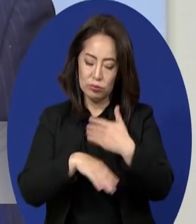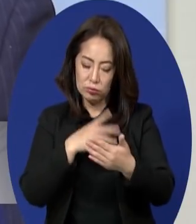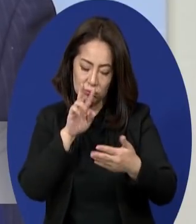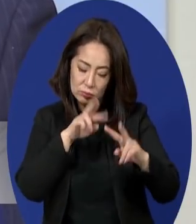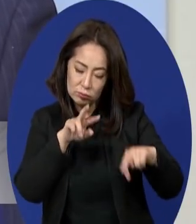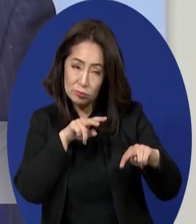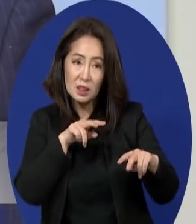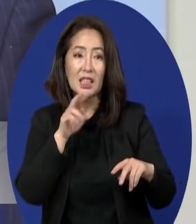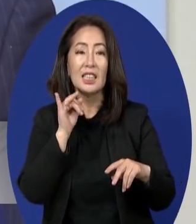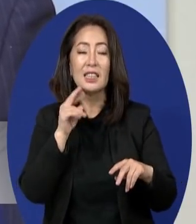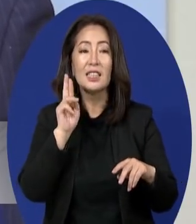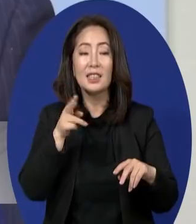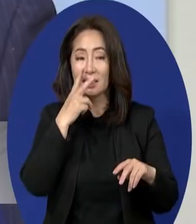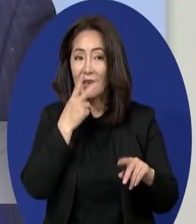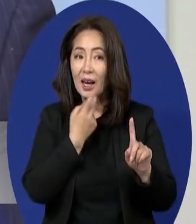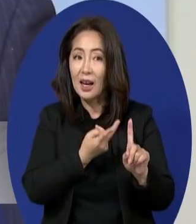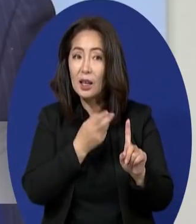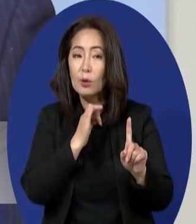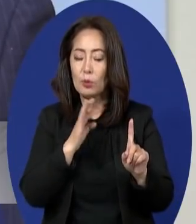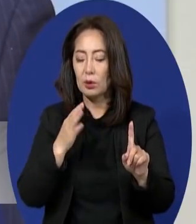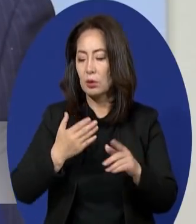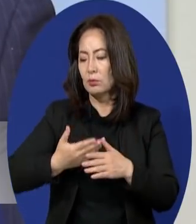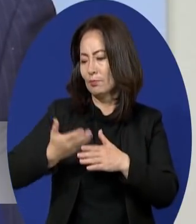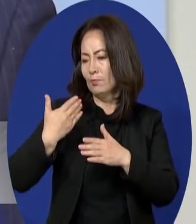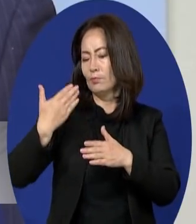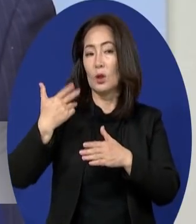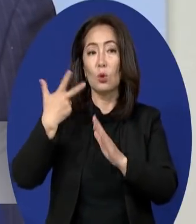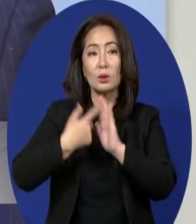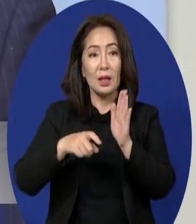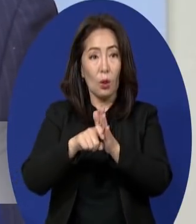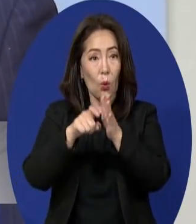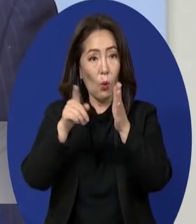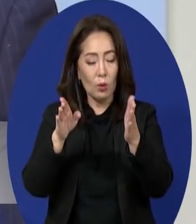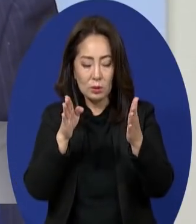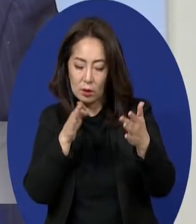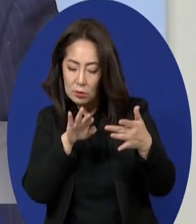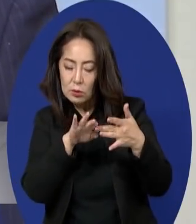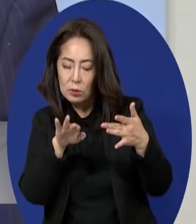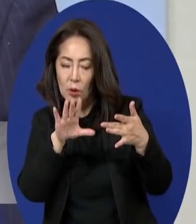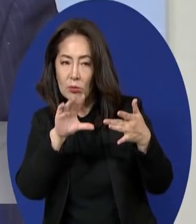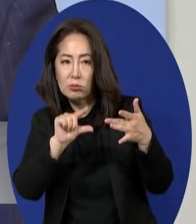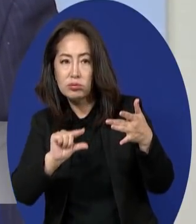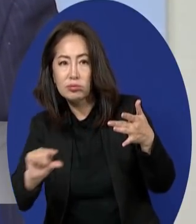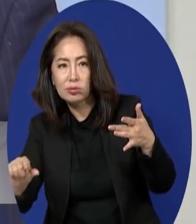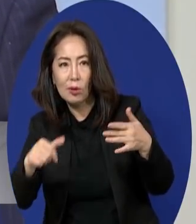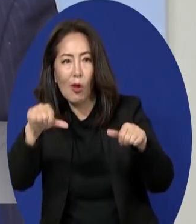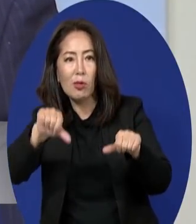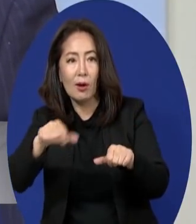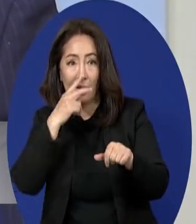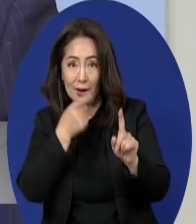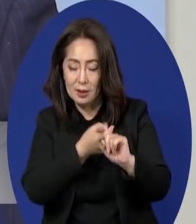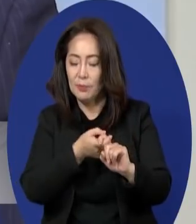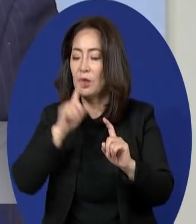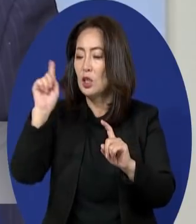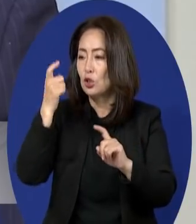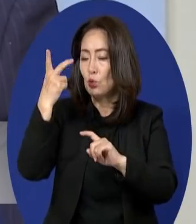Энэ индекс нь бол сүүлийн 3 сарын хугацаанд бол ингээд унж байгаа байдлаар чиглэж байгаа. За эрчим хүчний доголдолтой